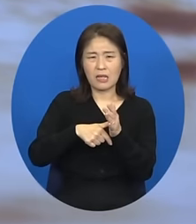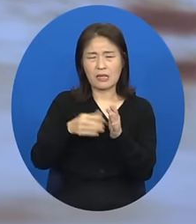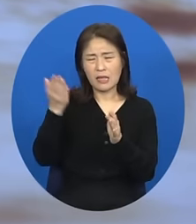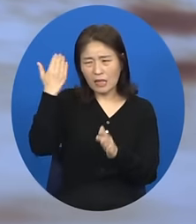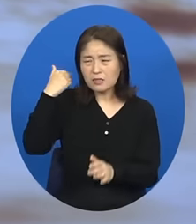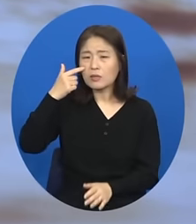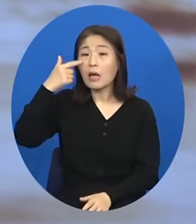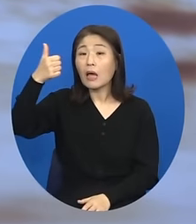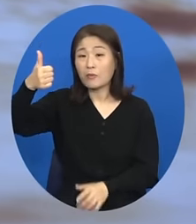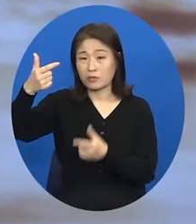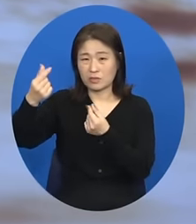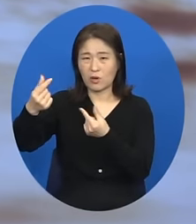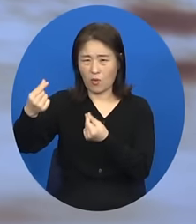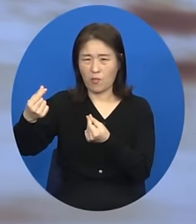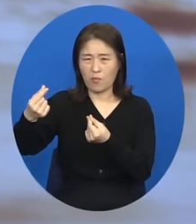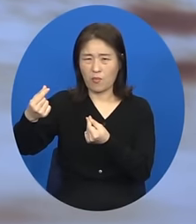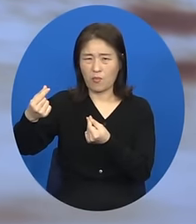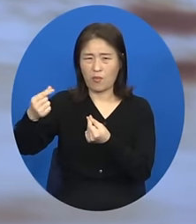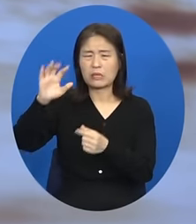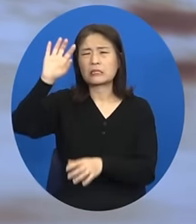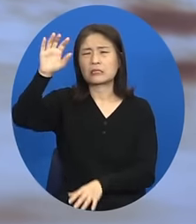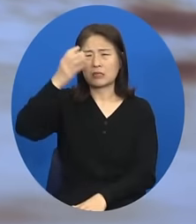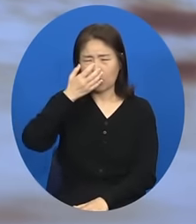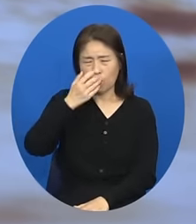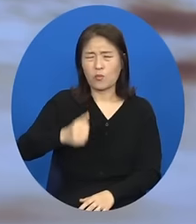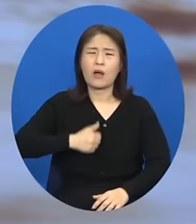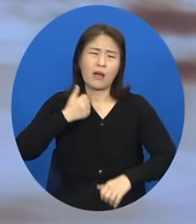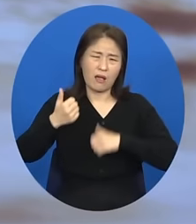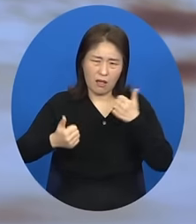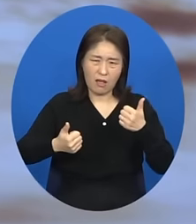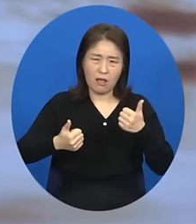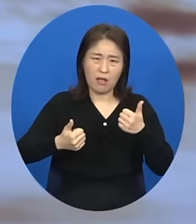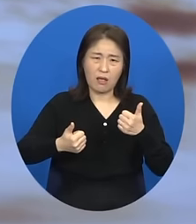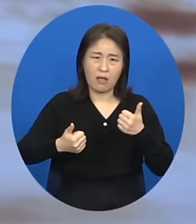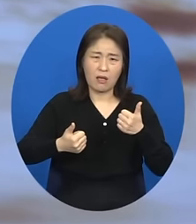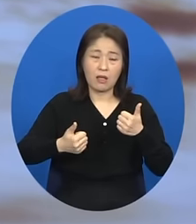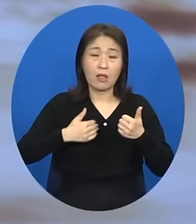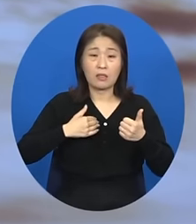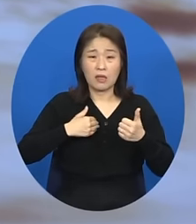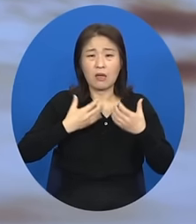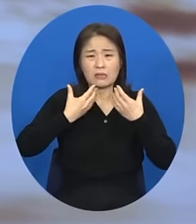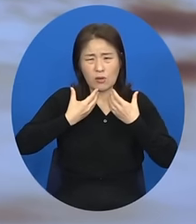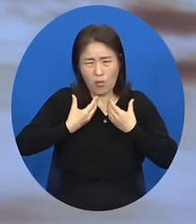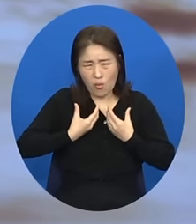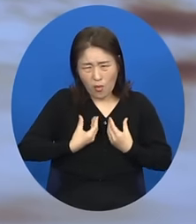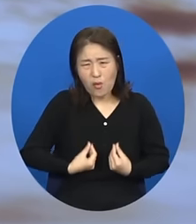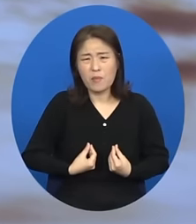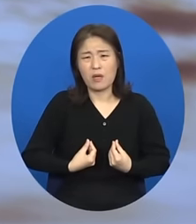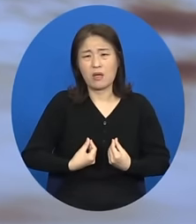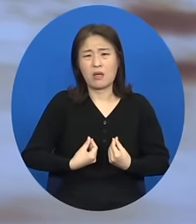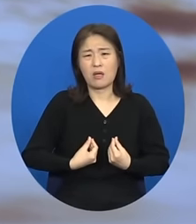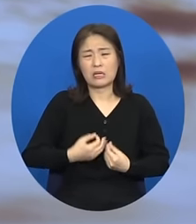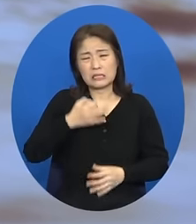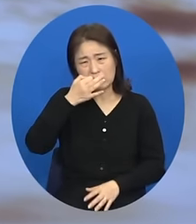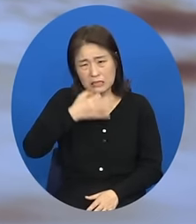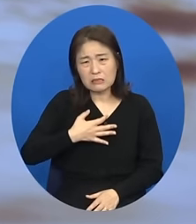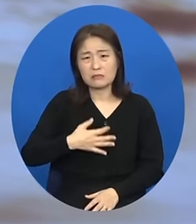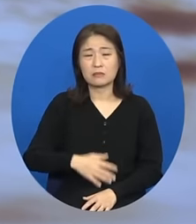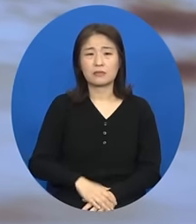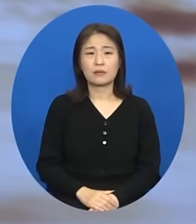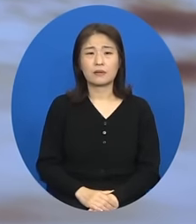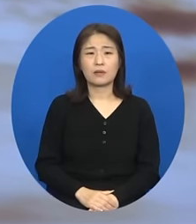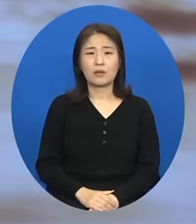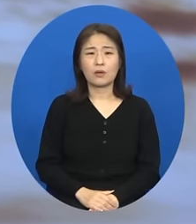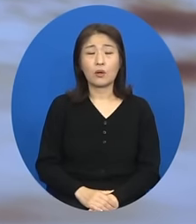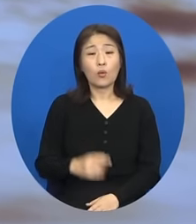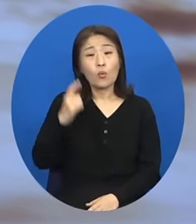낸 거였어요. 자책과 절망이 들더라고요. 너무 마음이 힘들었습니다. 왜냐하면 닮고